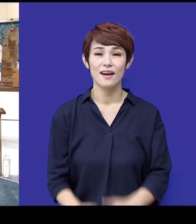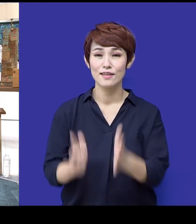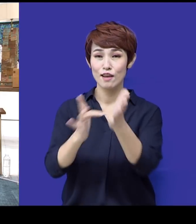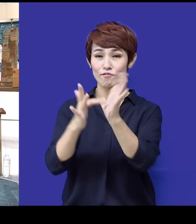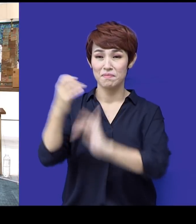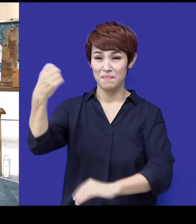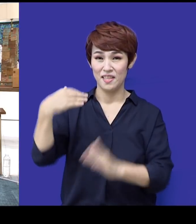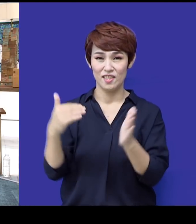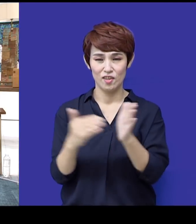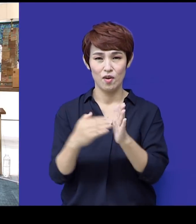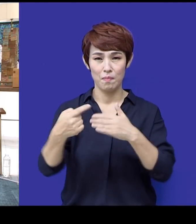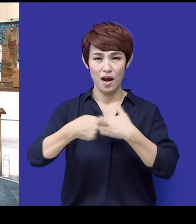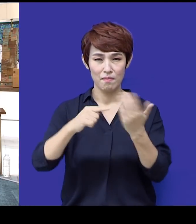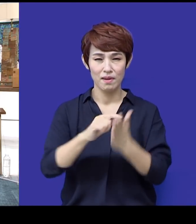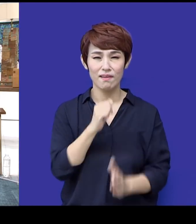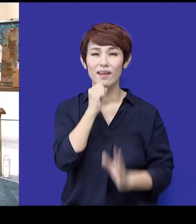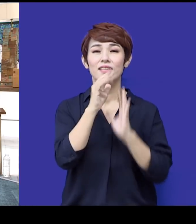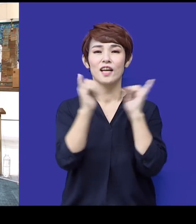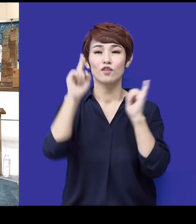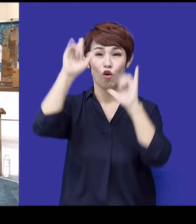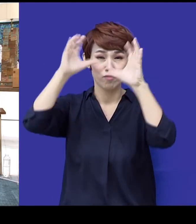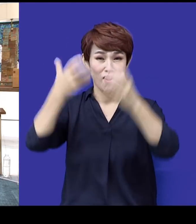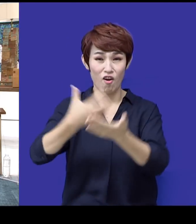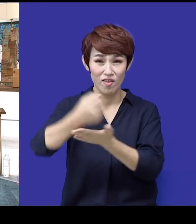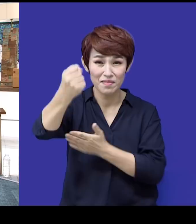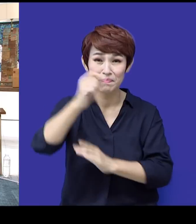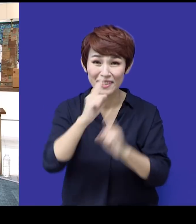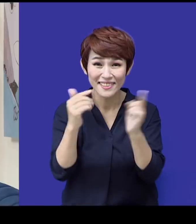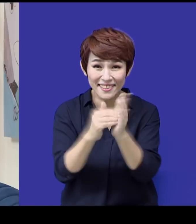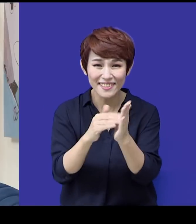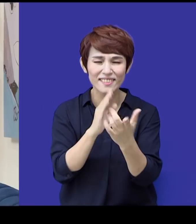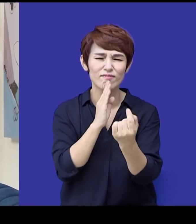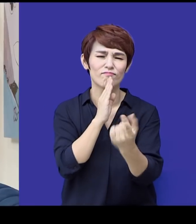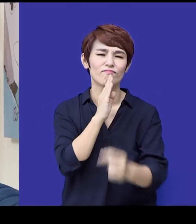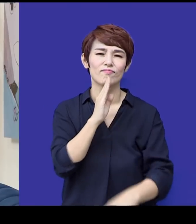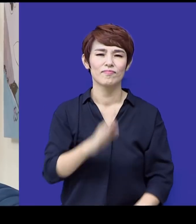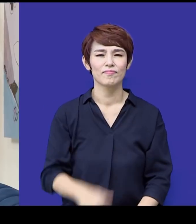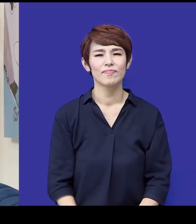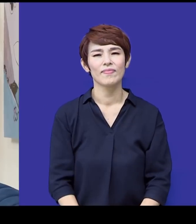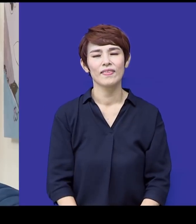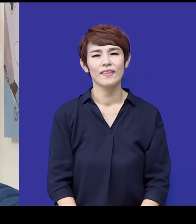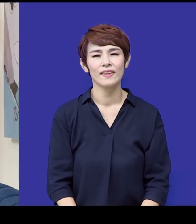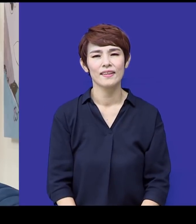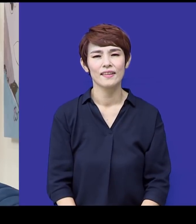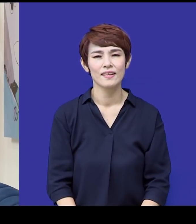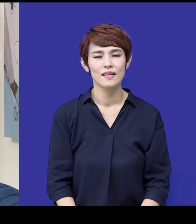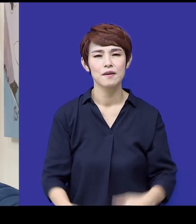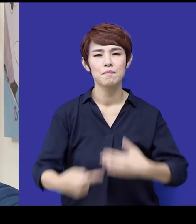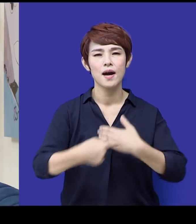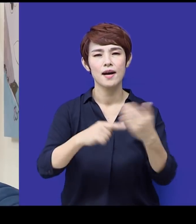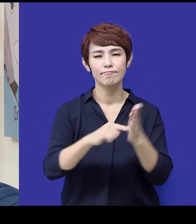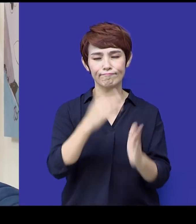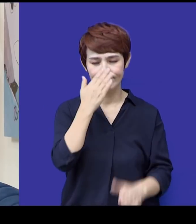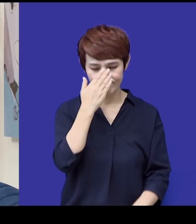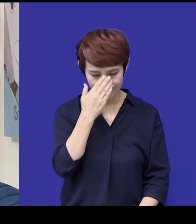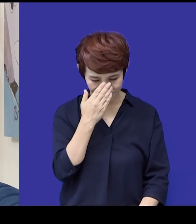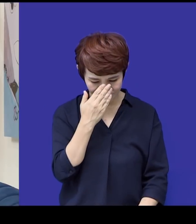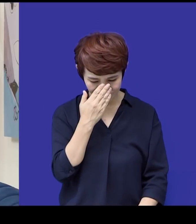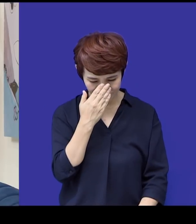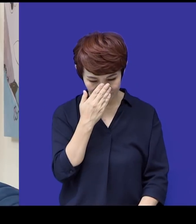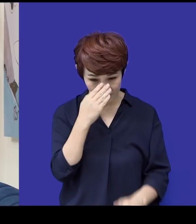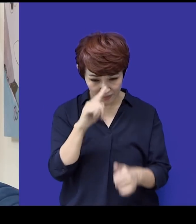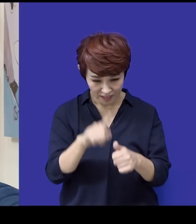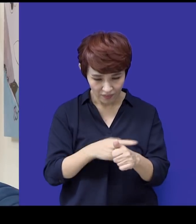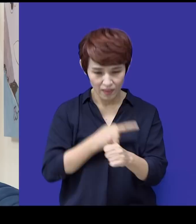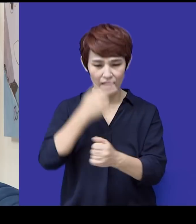자는 천국이 저희 것이라고 그랬잖아요. 가난해지니까 이게 하나님의 그 은혜가